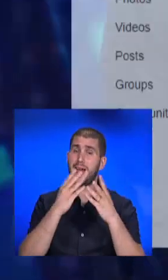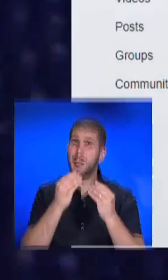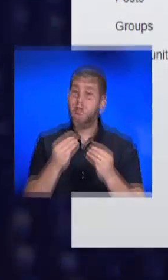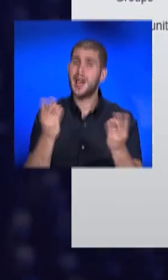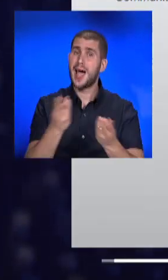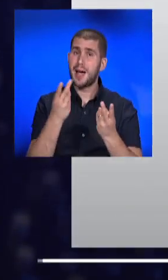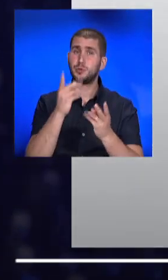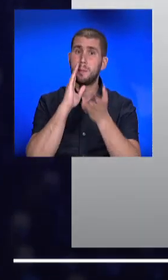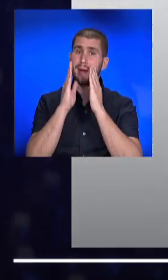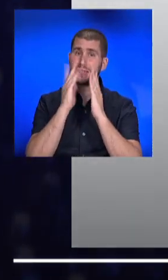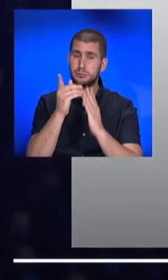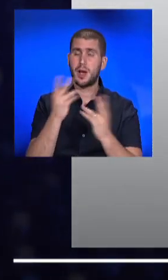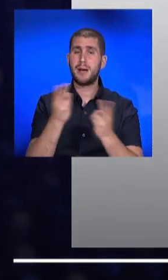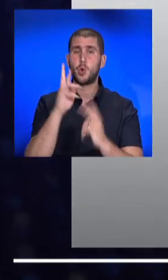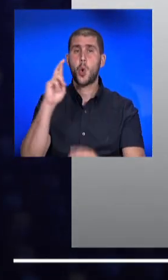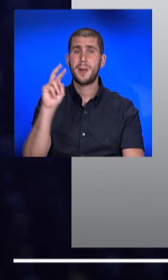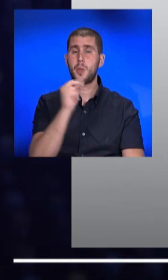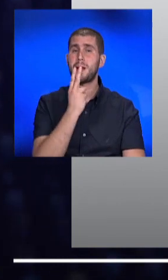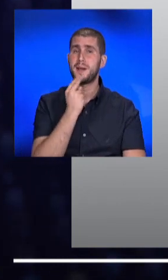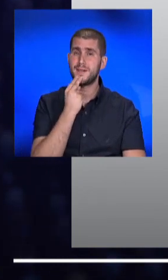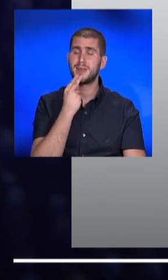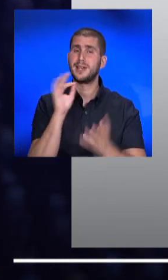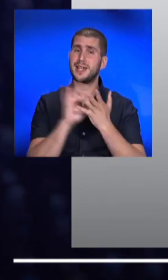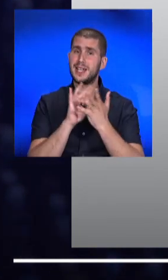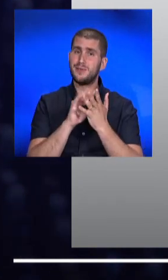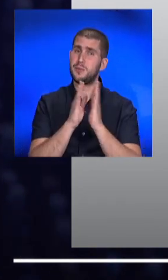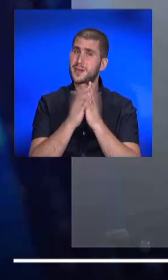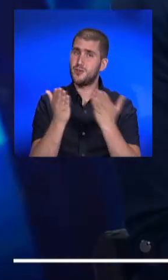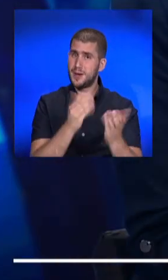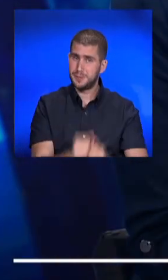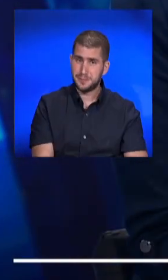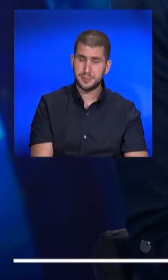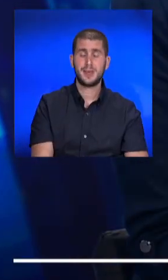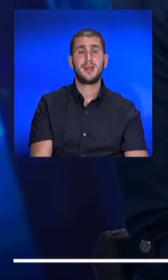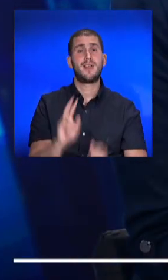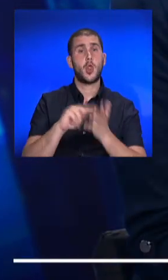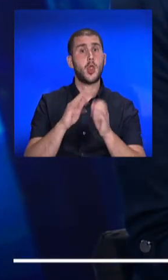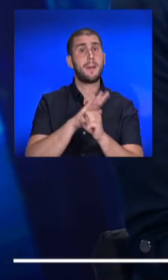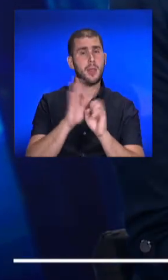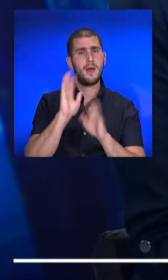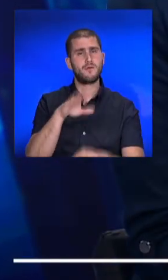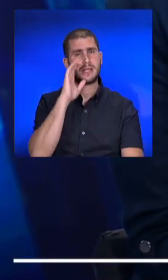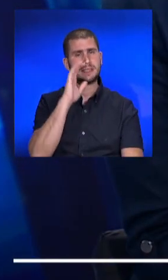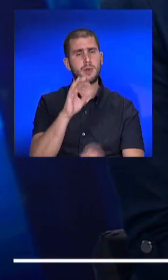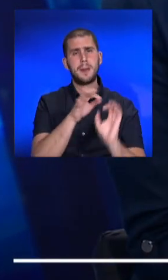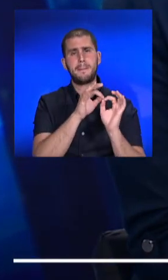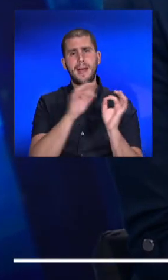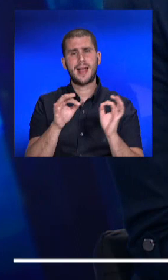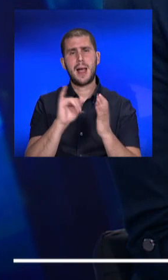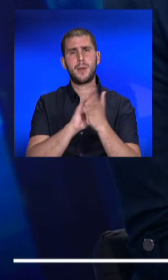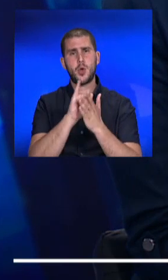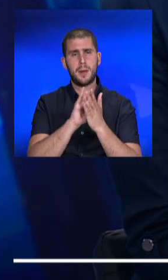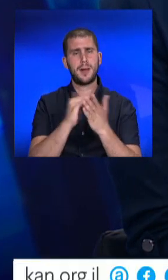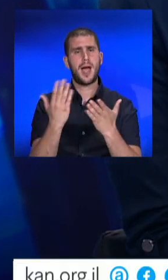אותנו בפייסבוק, חפשו רומי נוימרק בעברית, כתבו לנו שם בבקשה. ואת התוכניות המלאות תוכלו לראות מההתחלה ביוטיוב, מערכת כאן